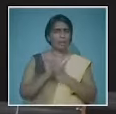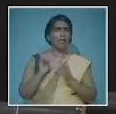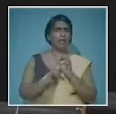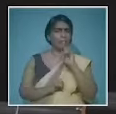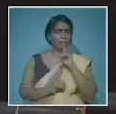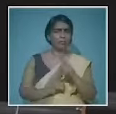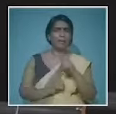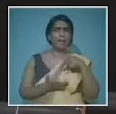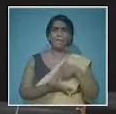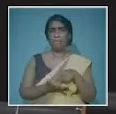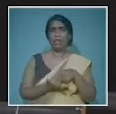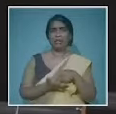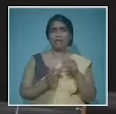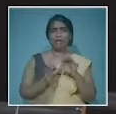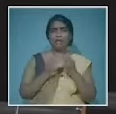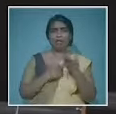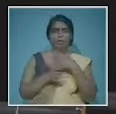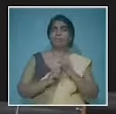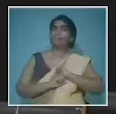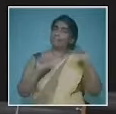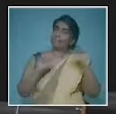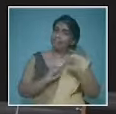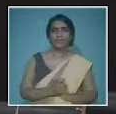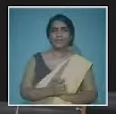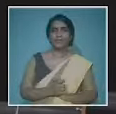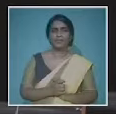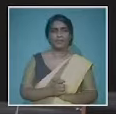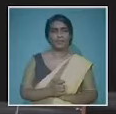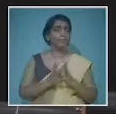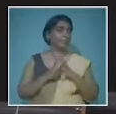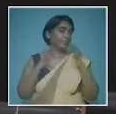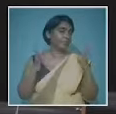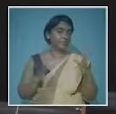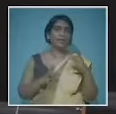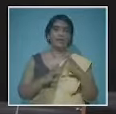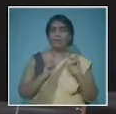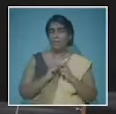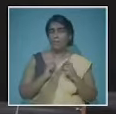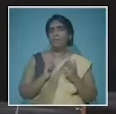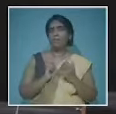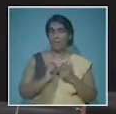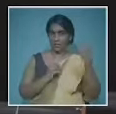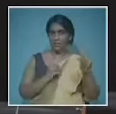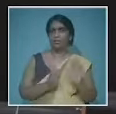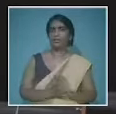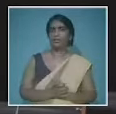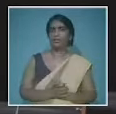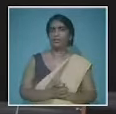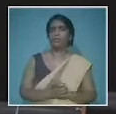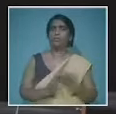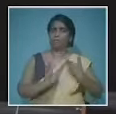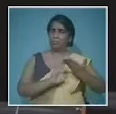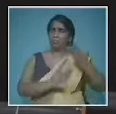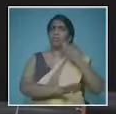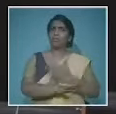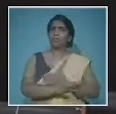දැන් මැදපන්තියේ තමයි එකතු වෙලා අරගලයට එන්නේ. දැන් විශාල අර්බුදයක් අරගලයක් එනවා කියලා. මේක මීට ඉස්සෙල්ලා